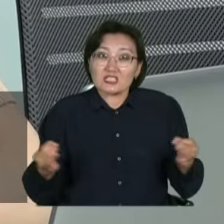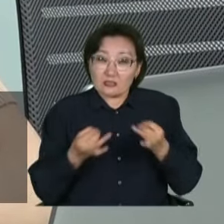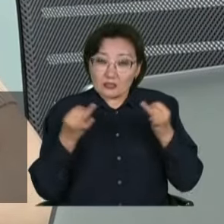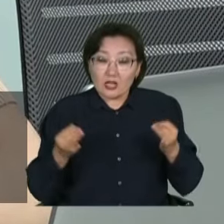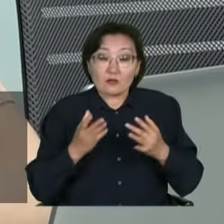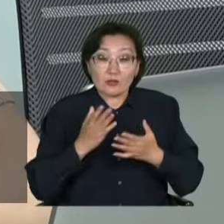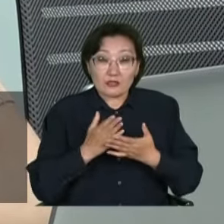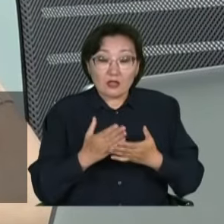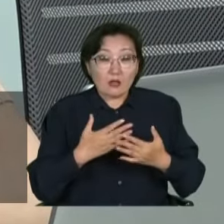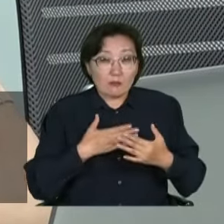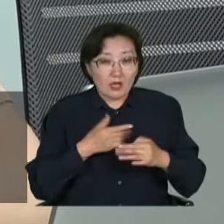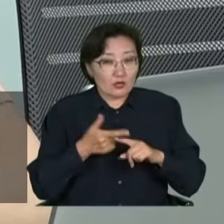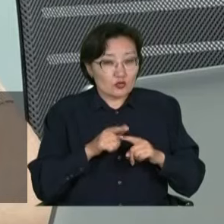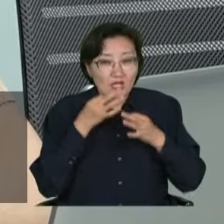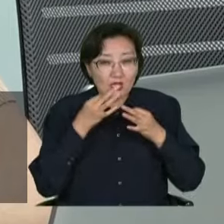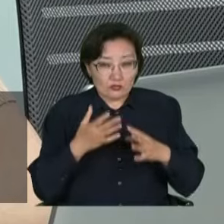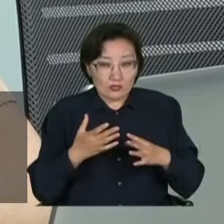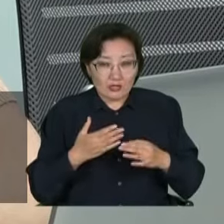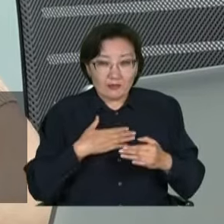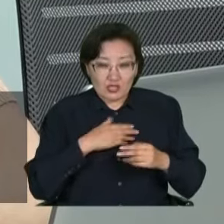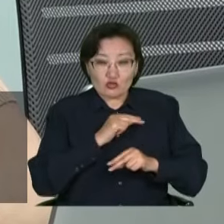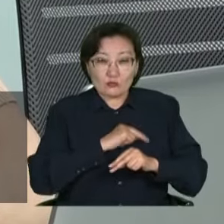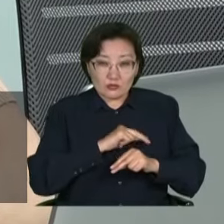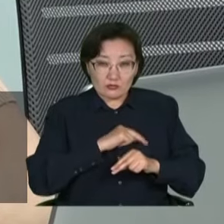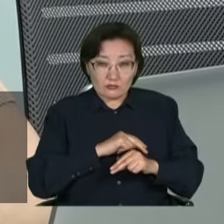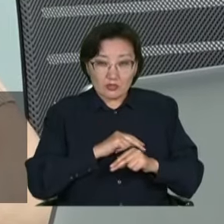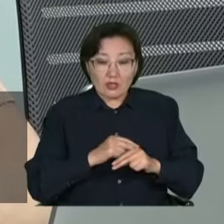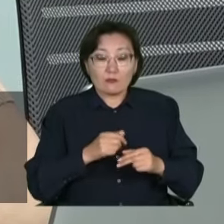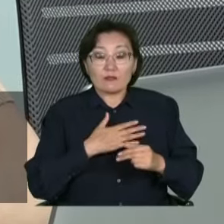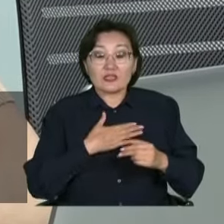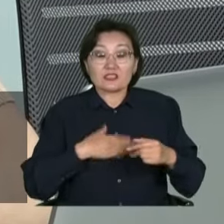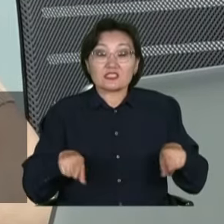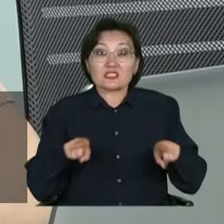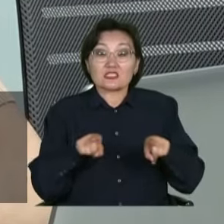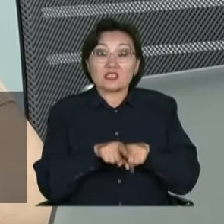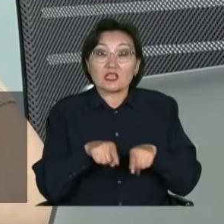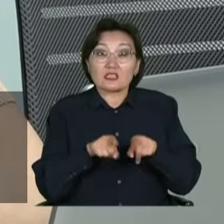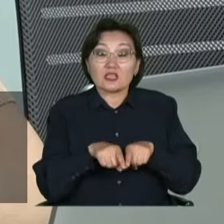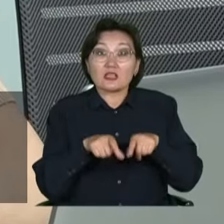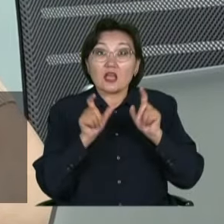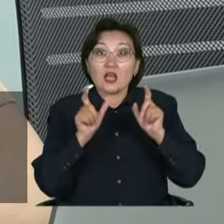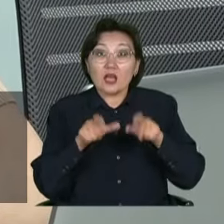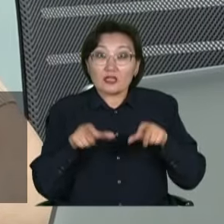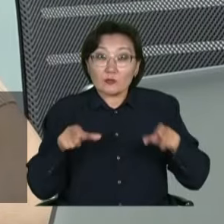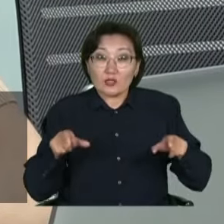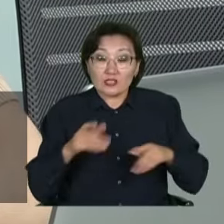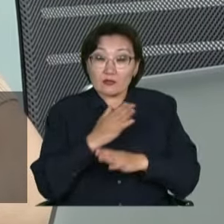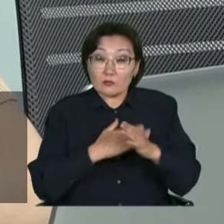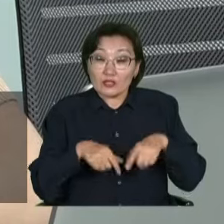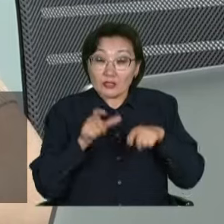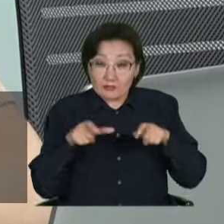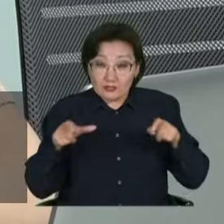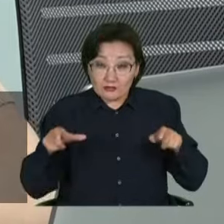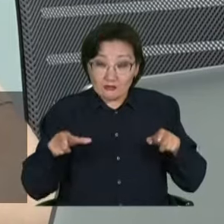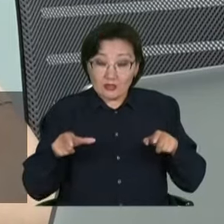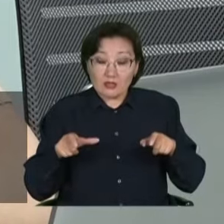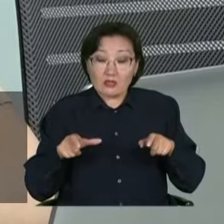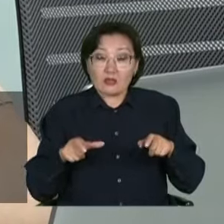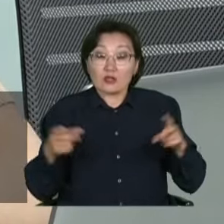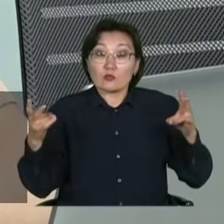бар. Өзіме қатты ұнайды жұмысым. Өзім сияқты тағдырластарымнан жаңағы